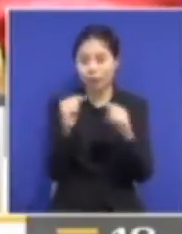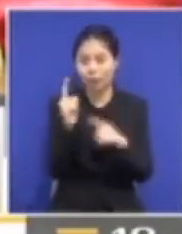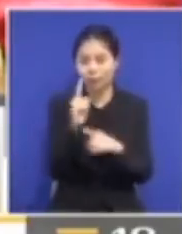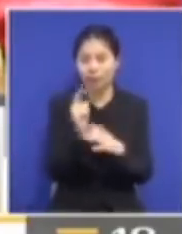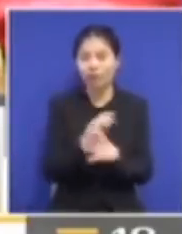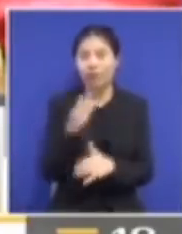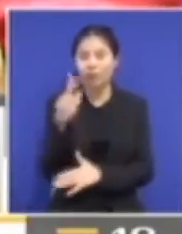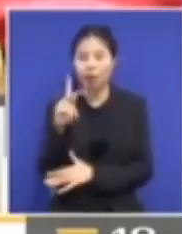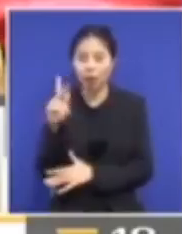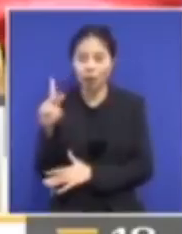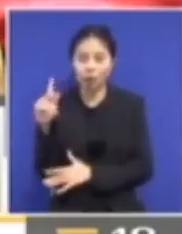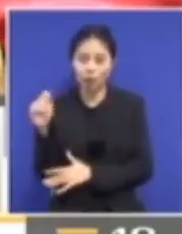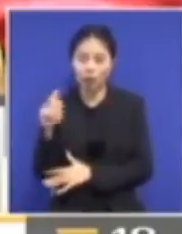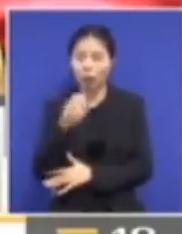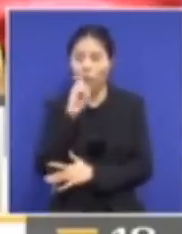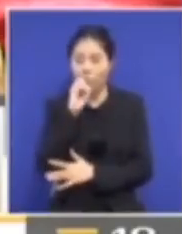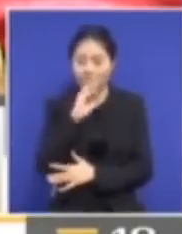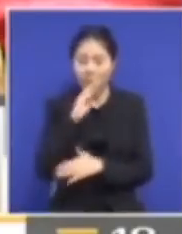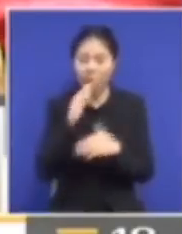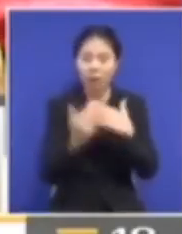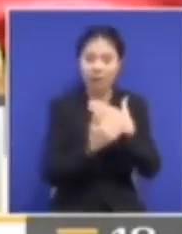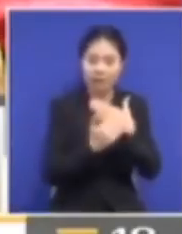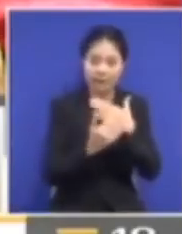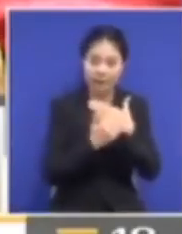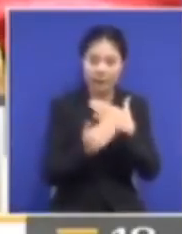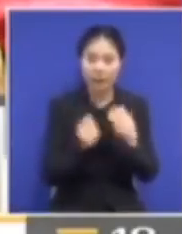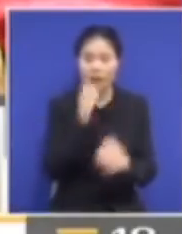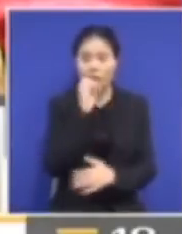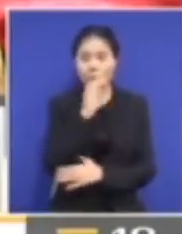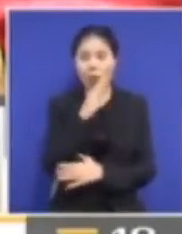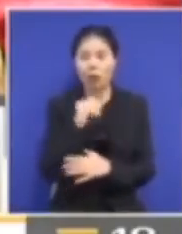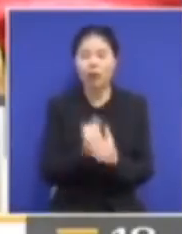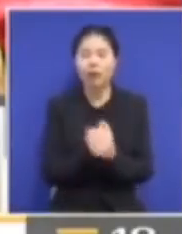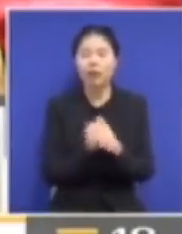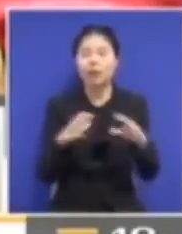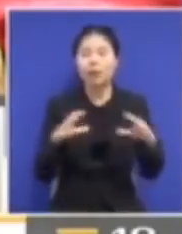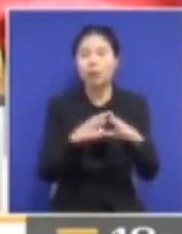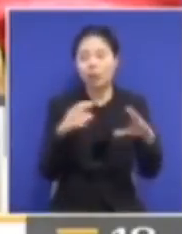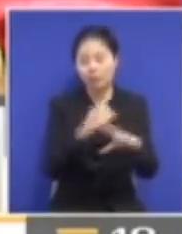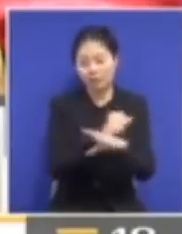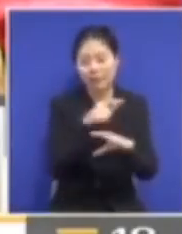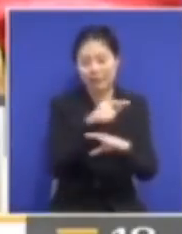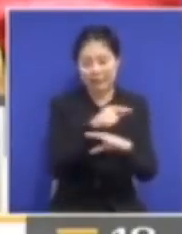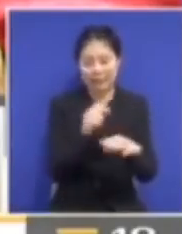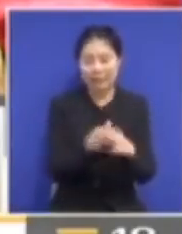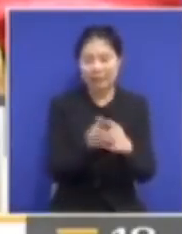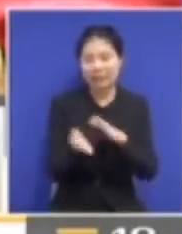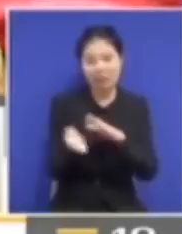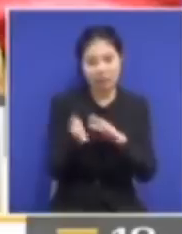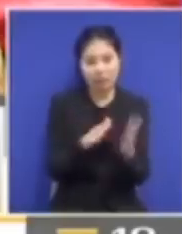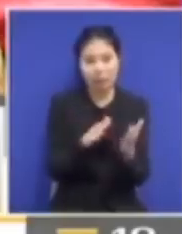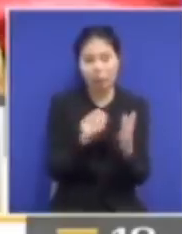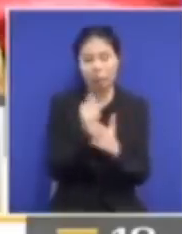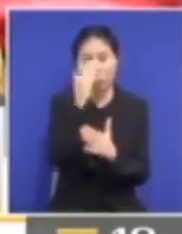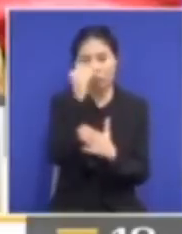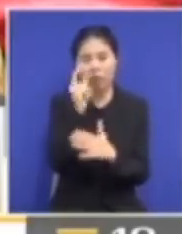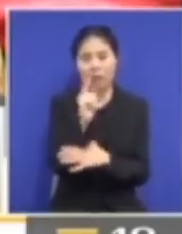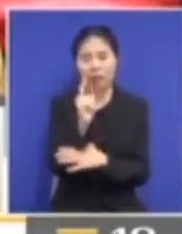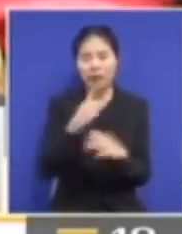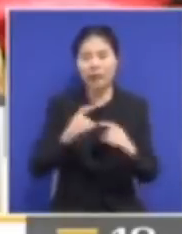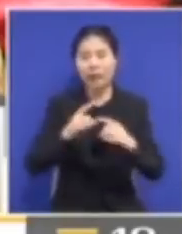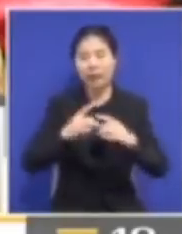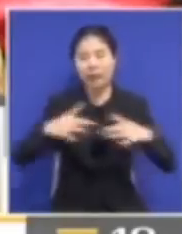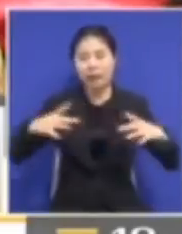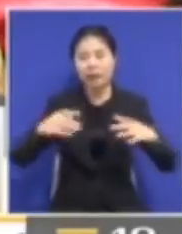ต.นะครับเพื่อให้ยุบพรรคดังกล่าวนะครับเพราะเป็นการกระทำอันเป็นขัดต่อการปกครองระบอบประชาธิปไ